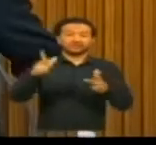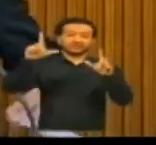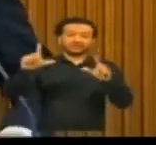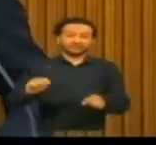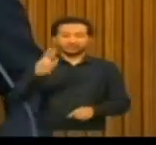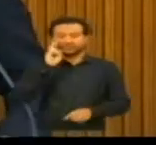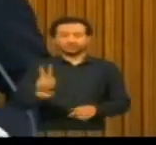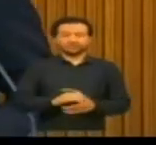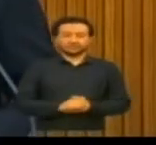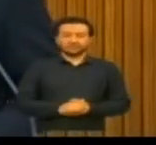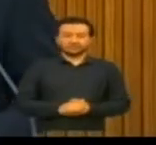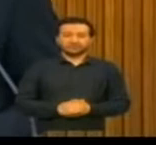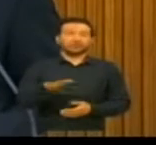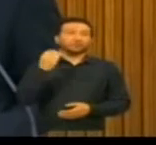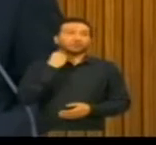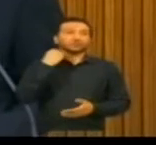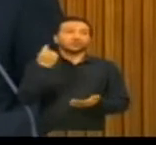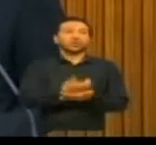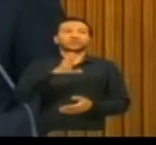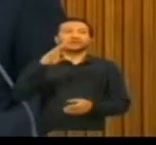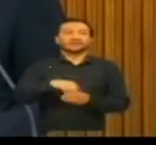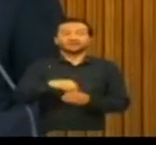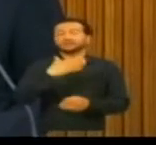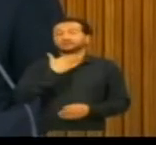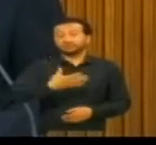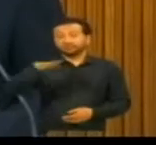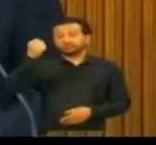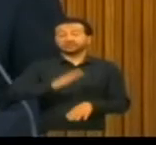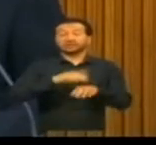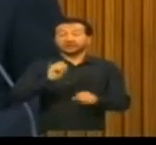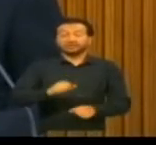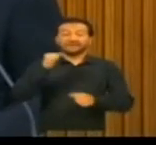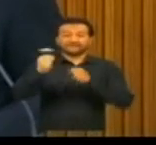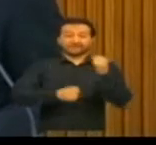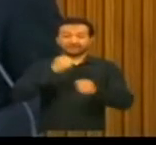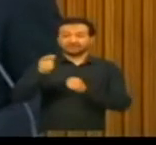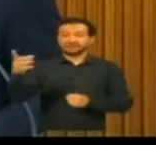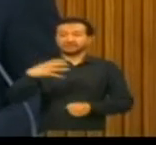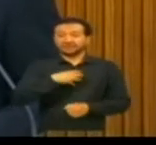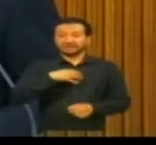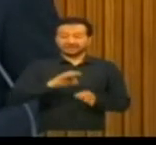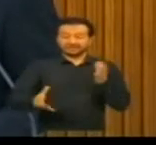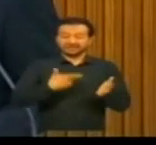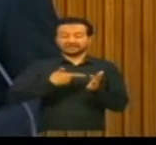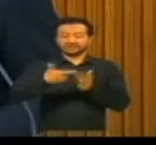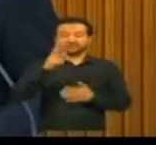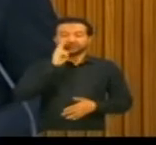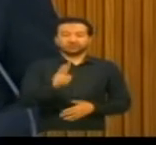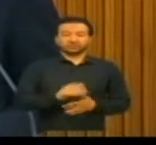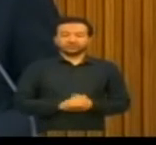gördük. Borcunu ödeyemediği için intihar eden sanayici, kendisini yakan çiftçiler gördük.